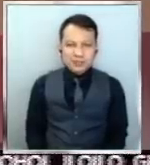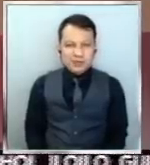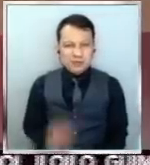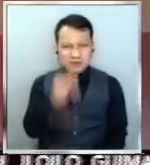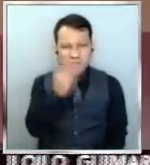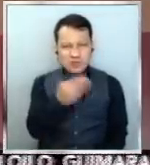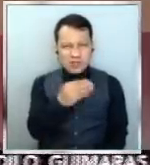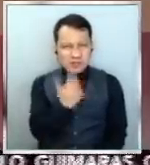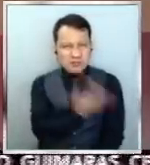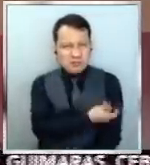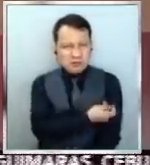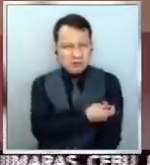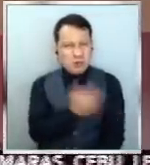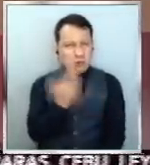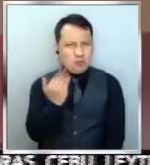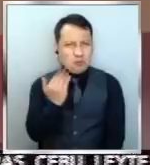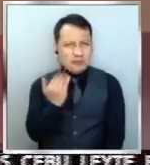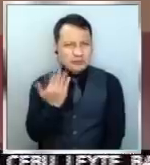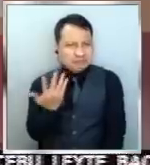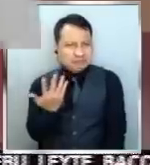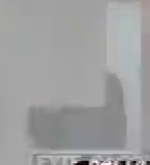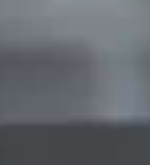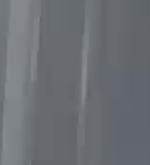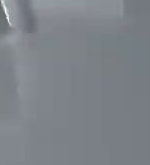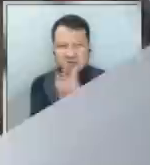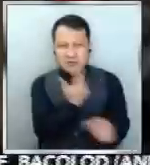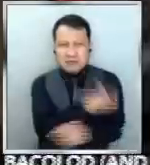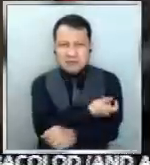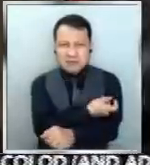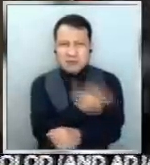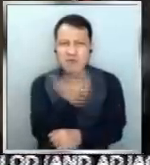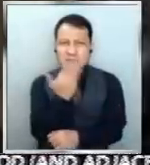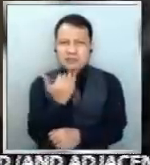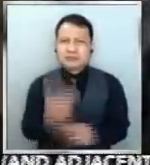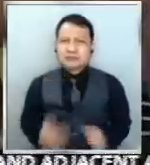kaya? Nakatutok si Von Aquino.